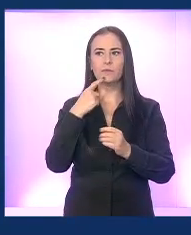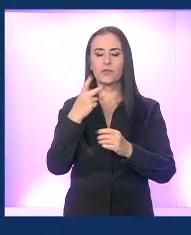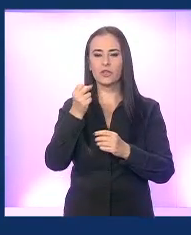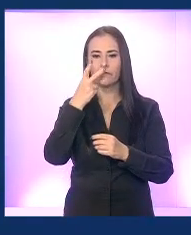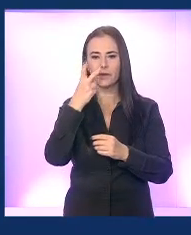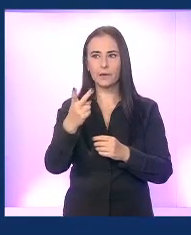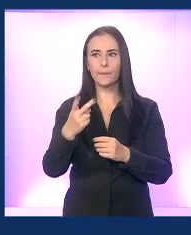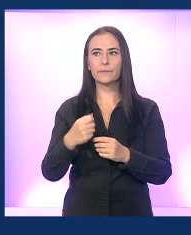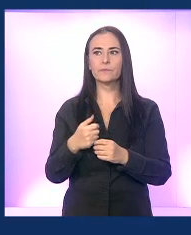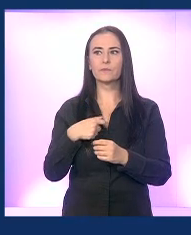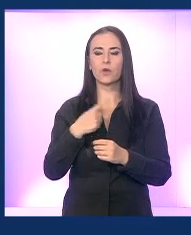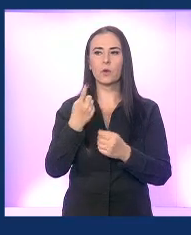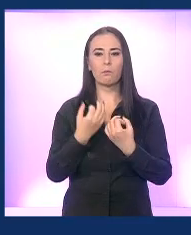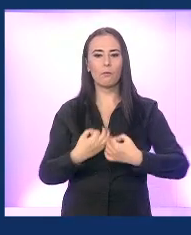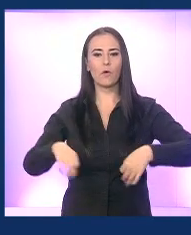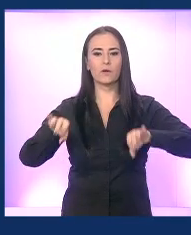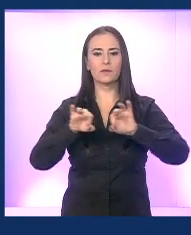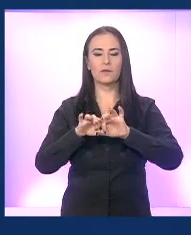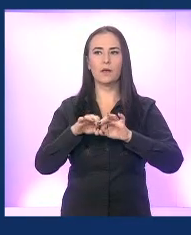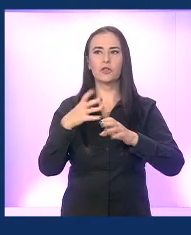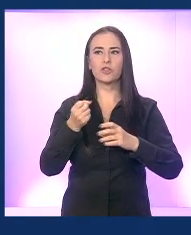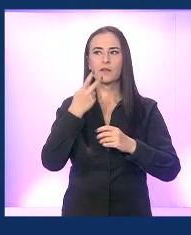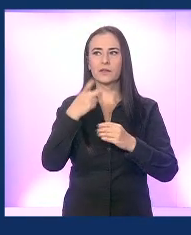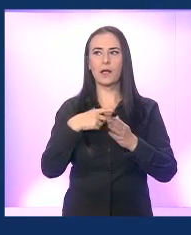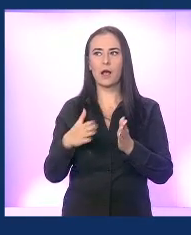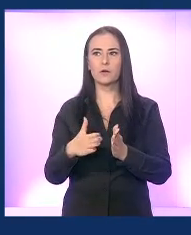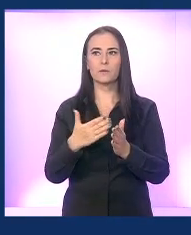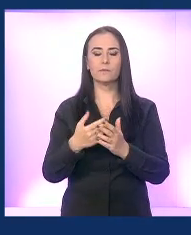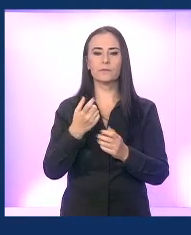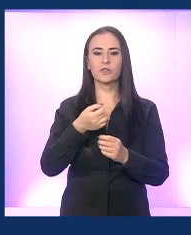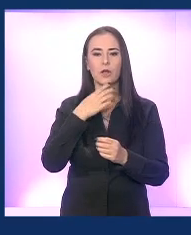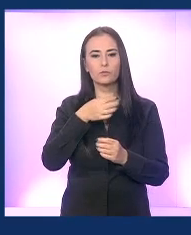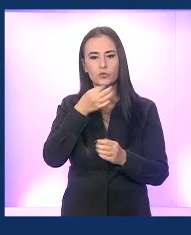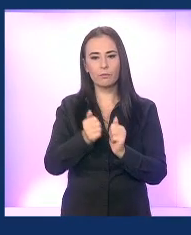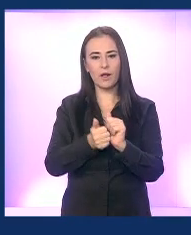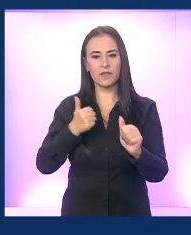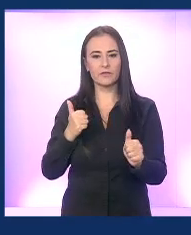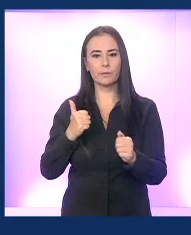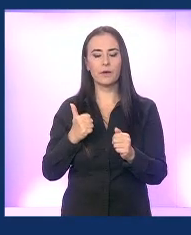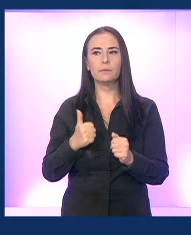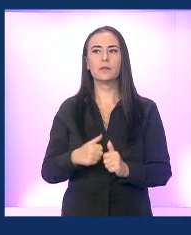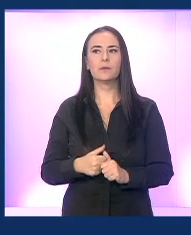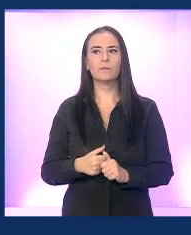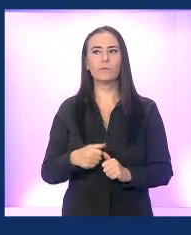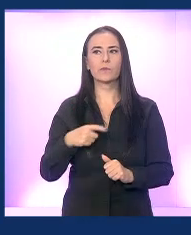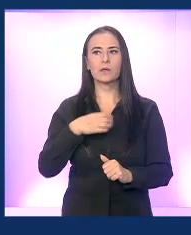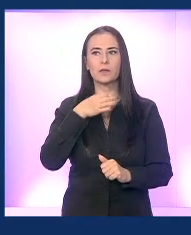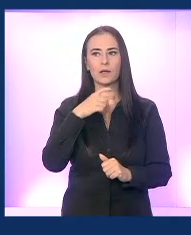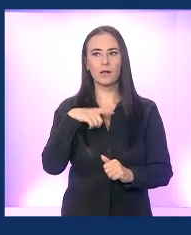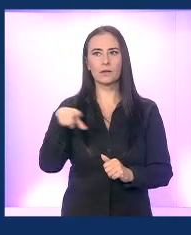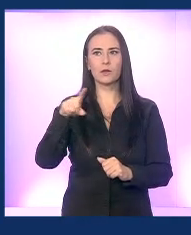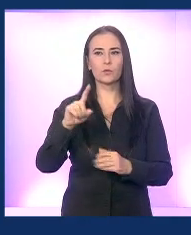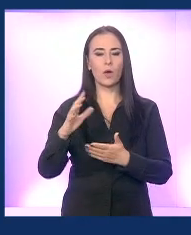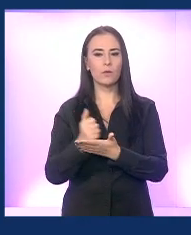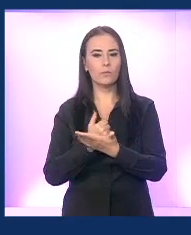toate regiunile țării în mod coerent și consistent. Și până la urmă vorbeam și despre faptul că e o loterie, nu, atunci